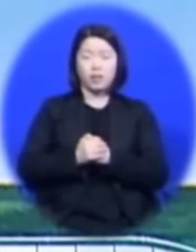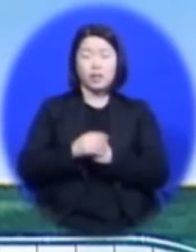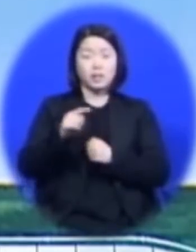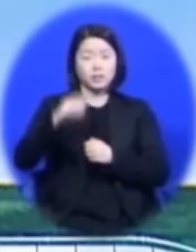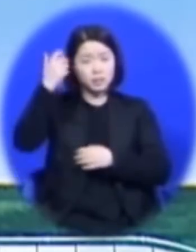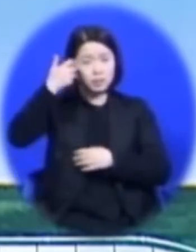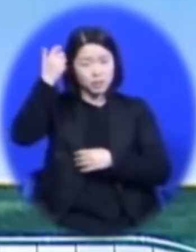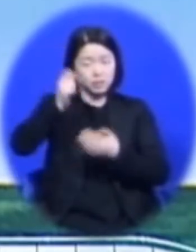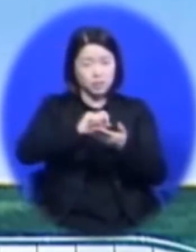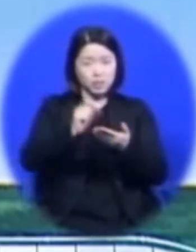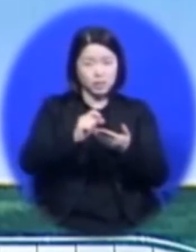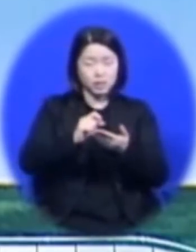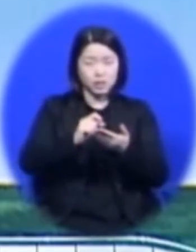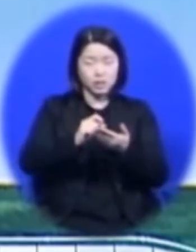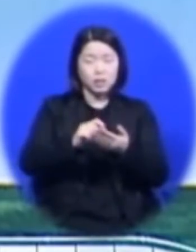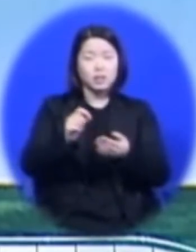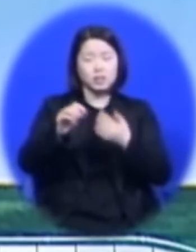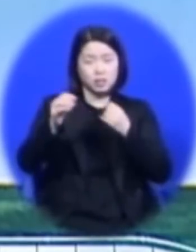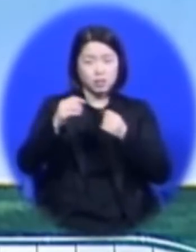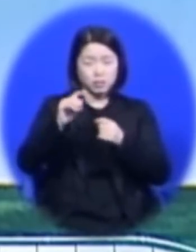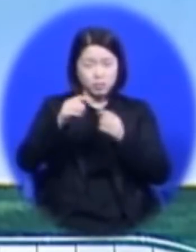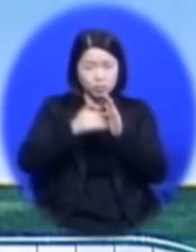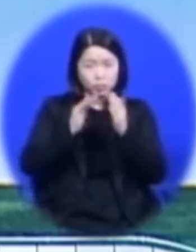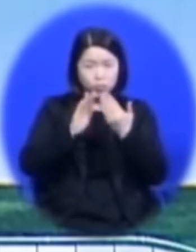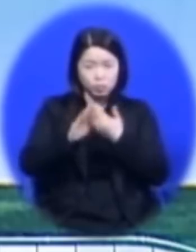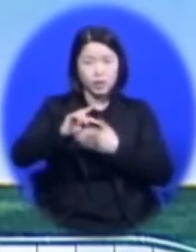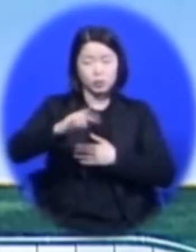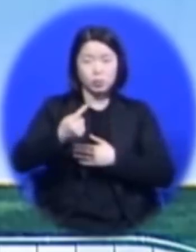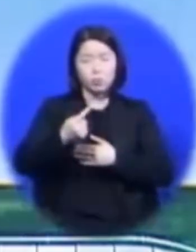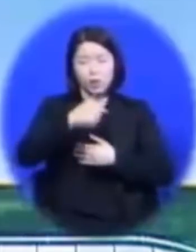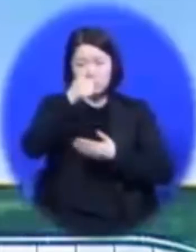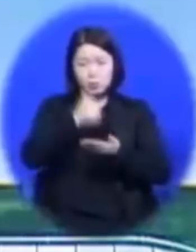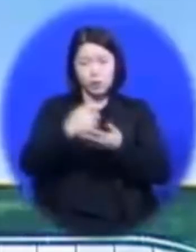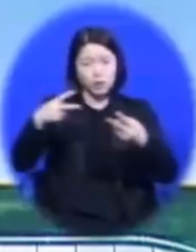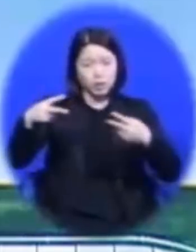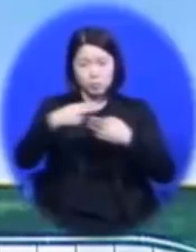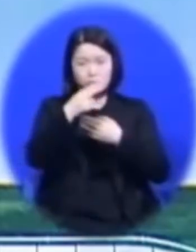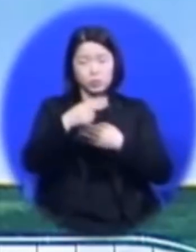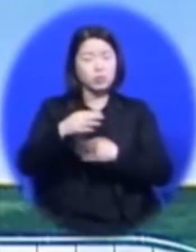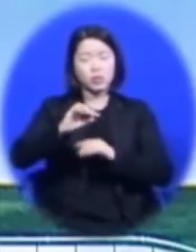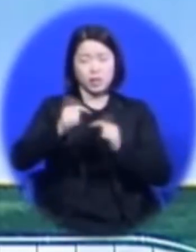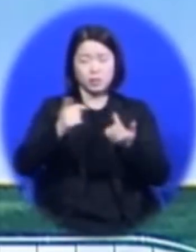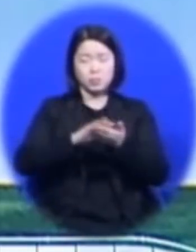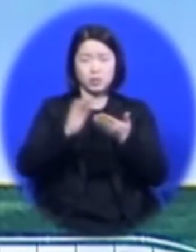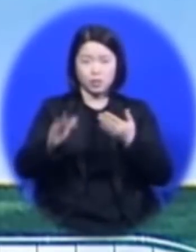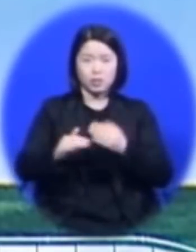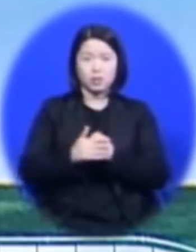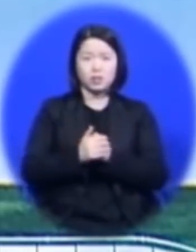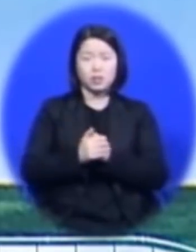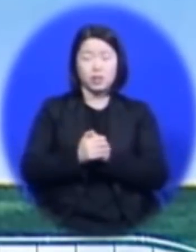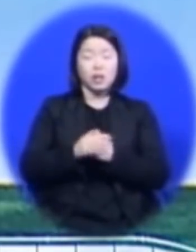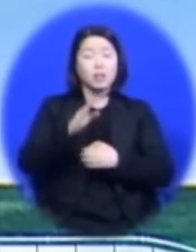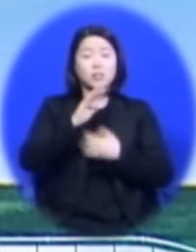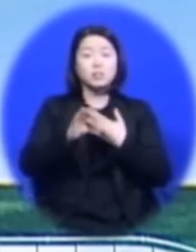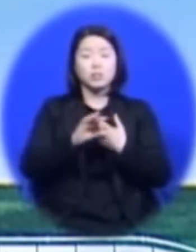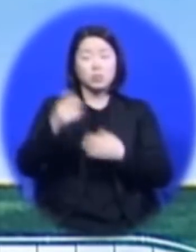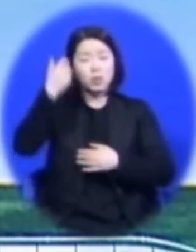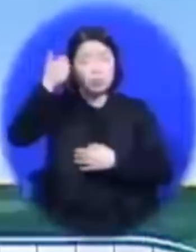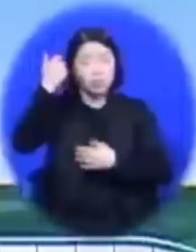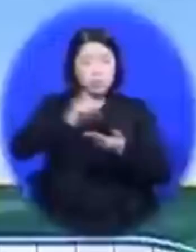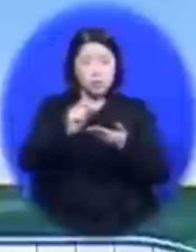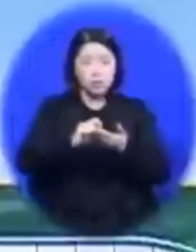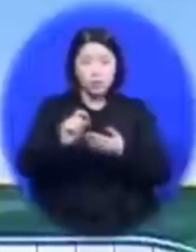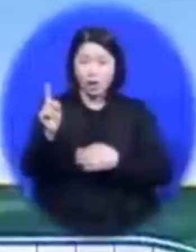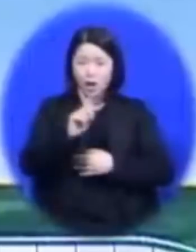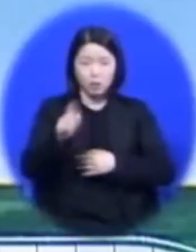용서의 기를 쓴다 고 주가 끊어지는 거 아닙니다 영성일기 가 죄를 끊게 해주는 거 아닙니다 그러면 영수에게 쓰는 게 아무